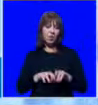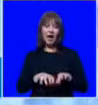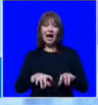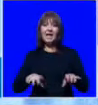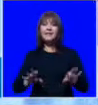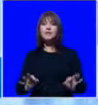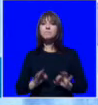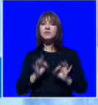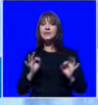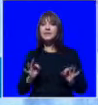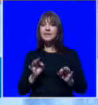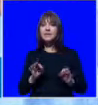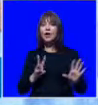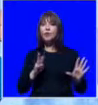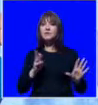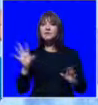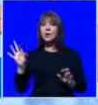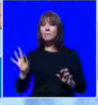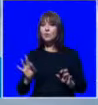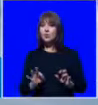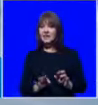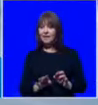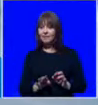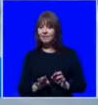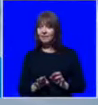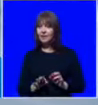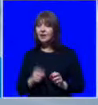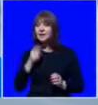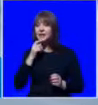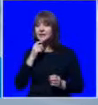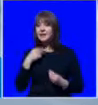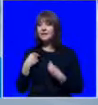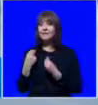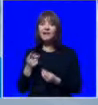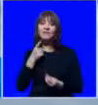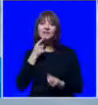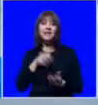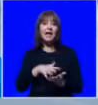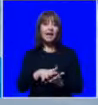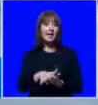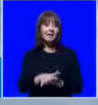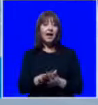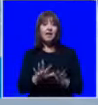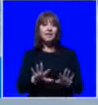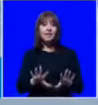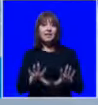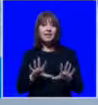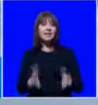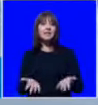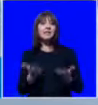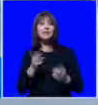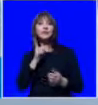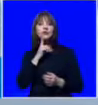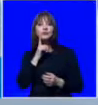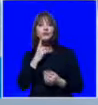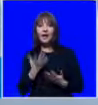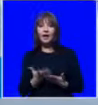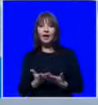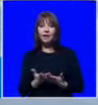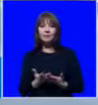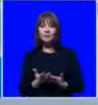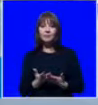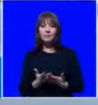там 80% от разходите в едно дружество вървят за възнаграждение. За тия 10 000 човека в държавата. Били 80,